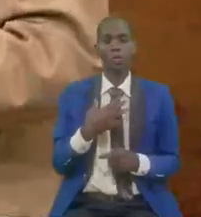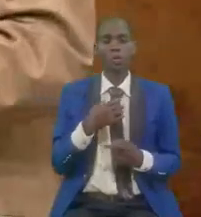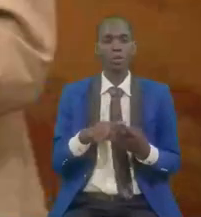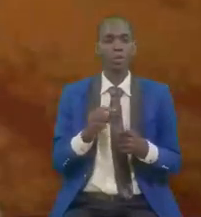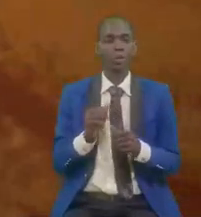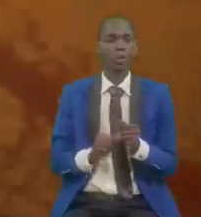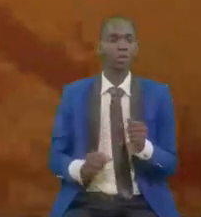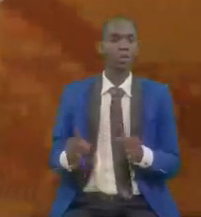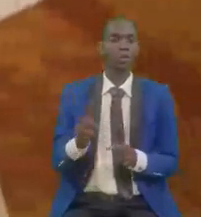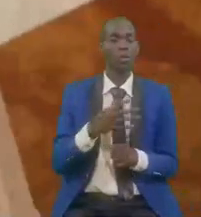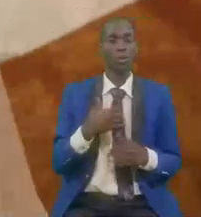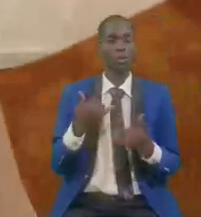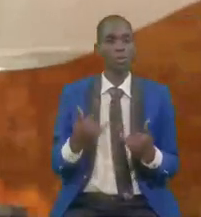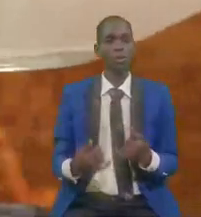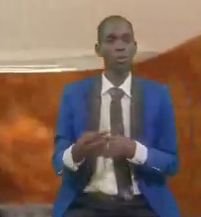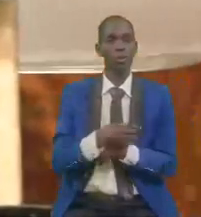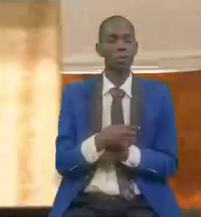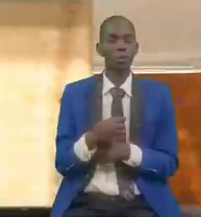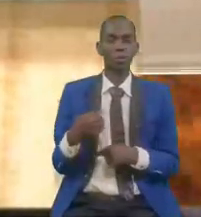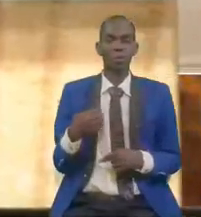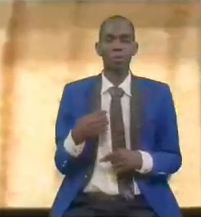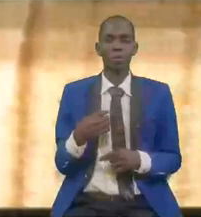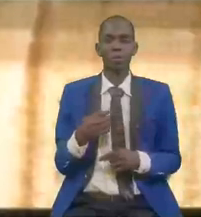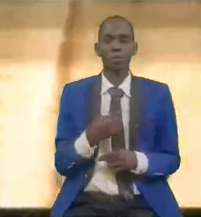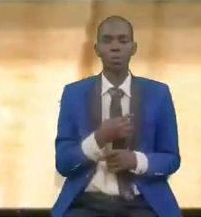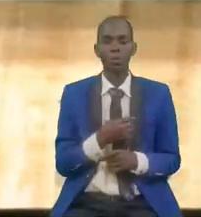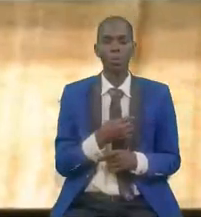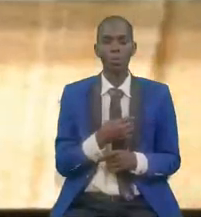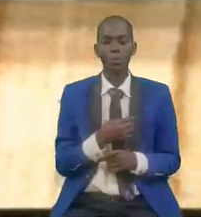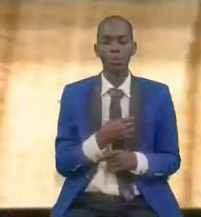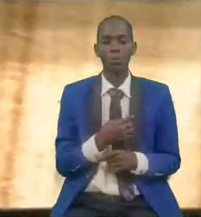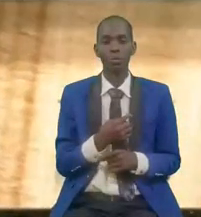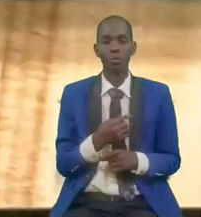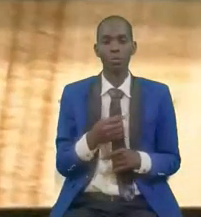chacun. Aujourd'hui, nous allons au chapitre 1 du